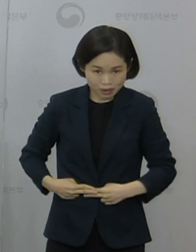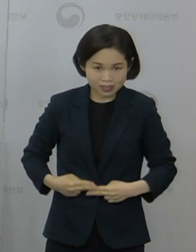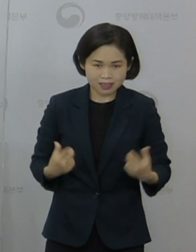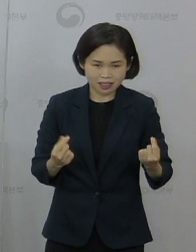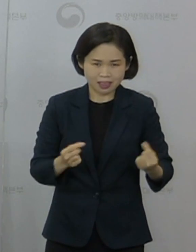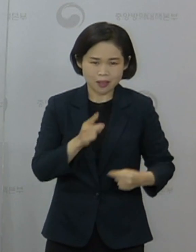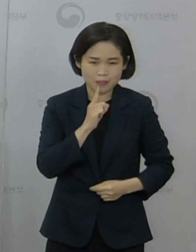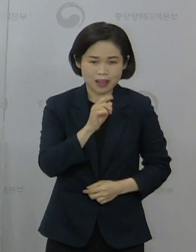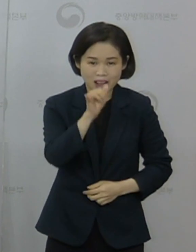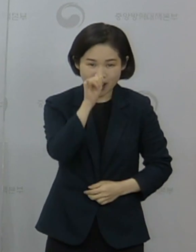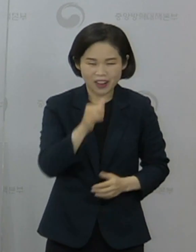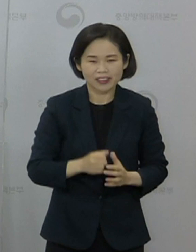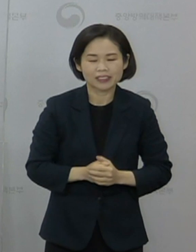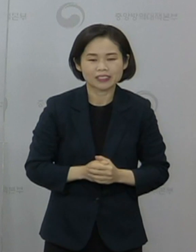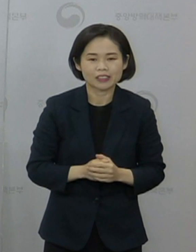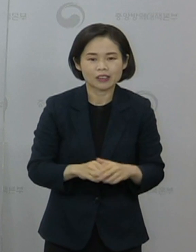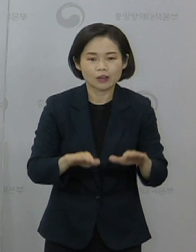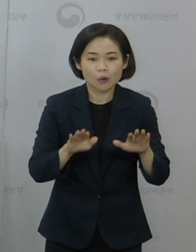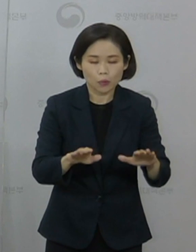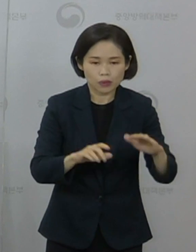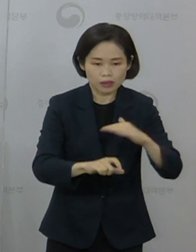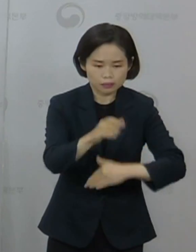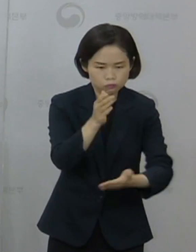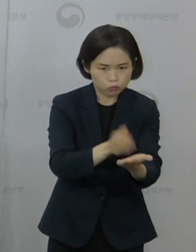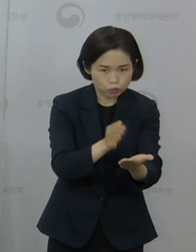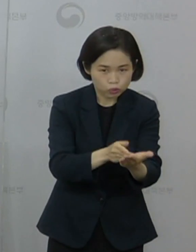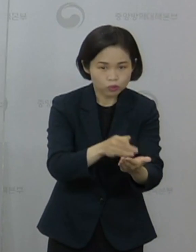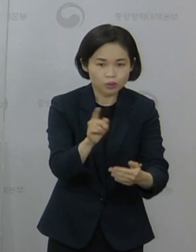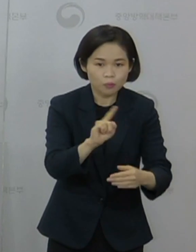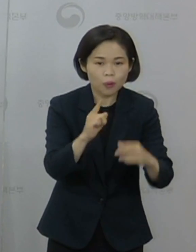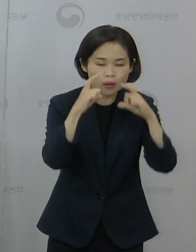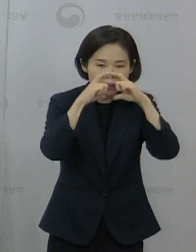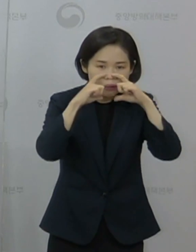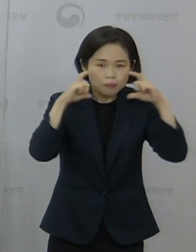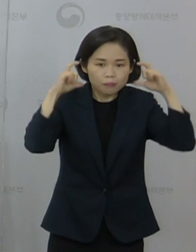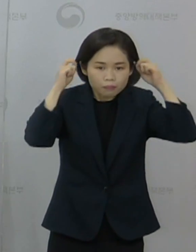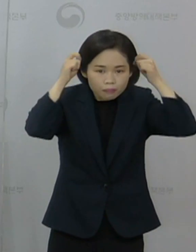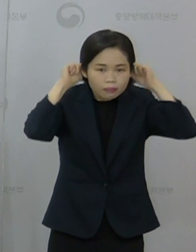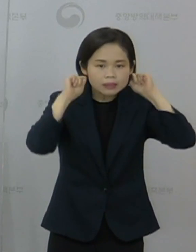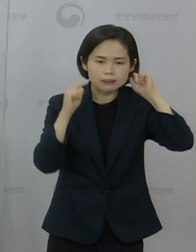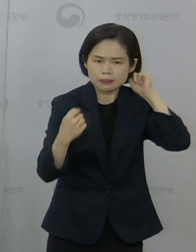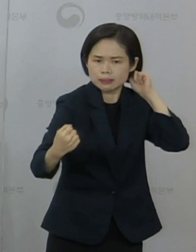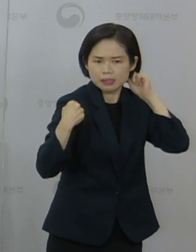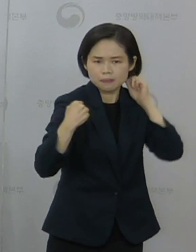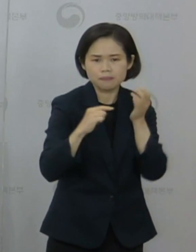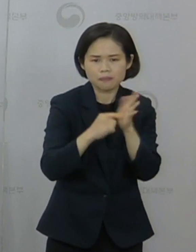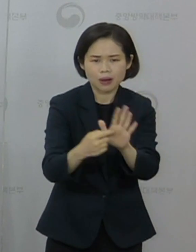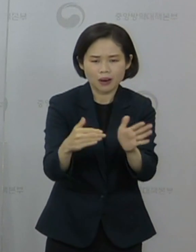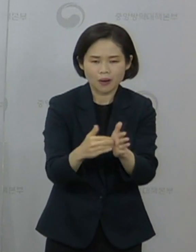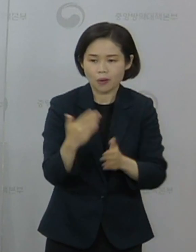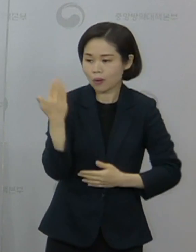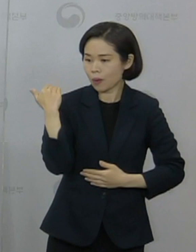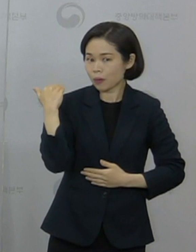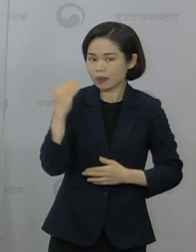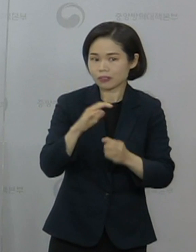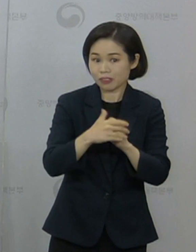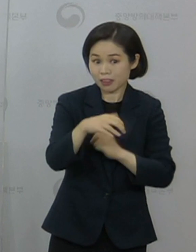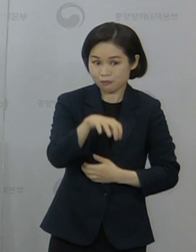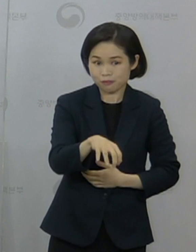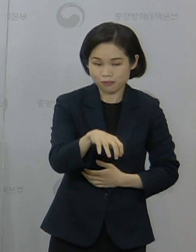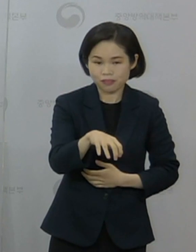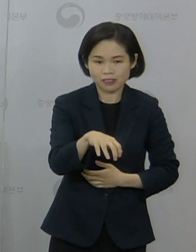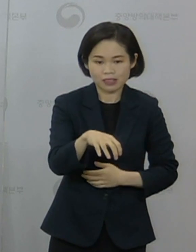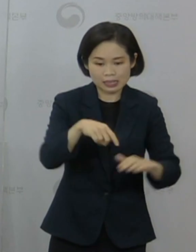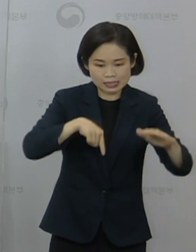보도된 내용 중에 마스크 1장 의 위력과 관련된 보도가 많이 되었습니다 최근 대구에서 진행됐던 그